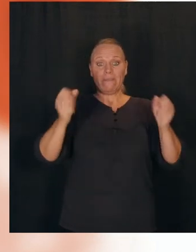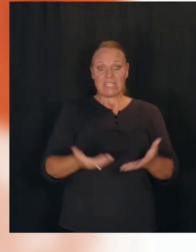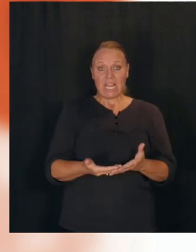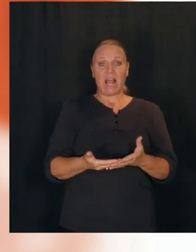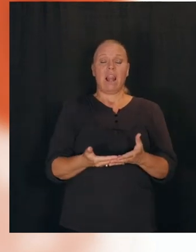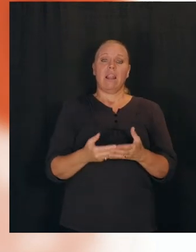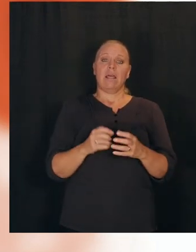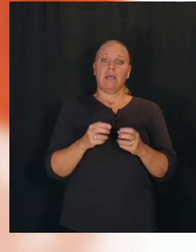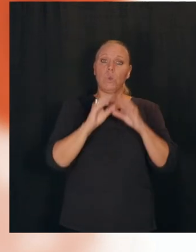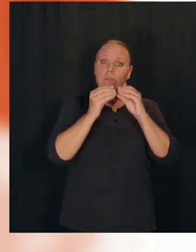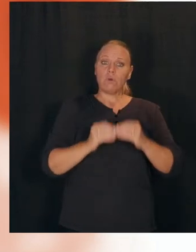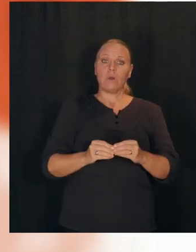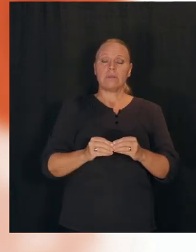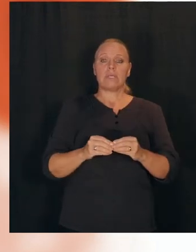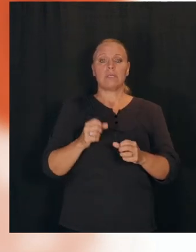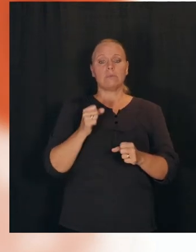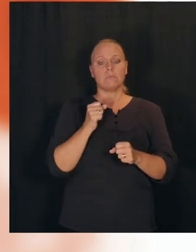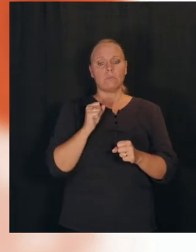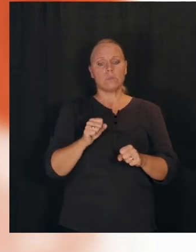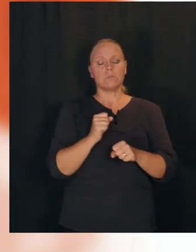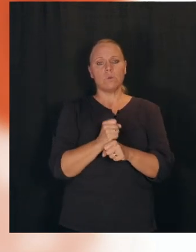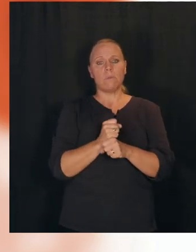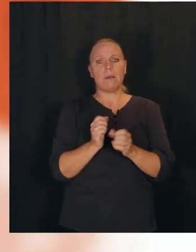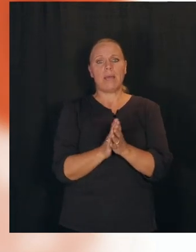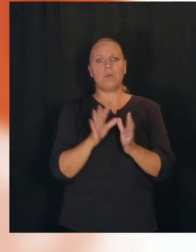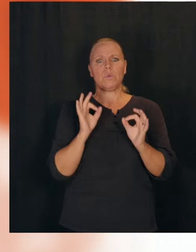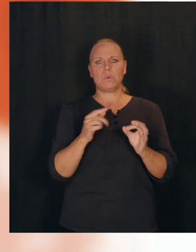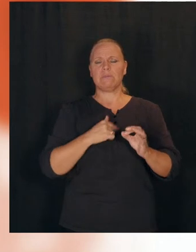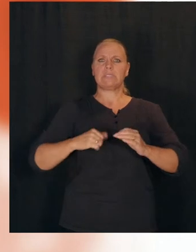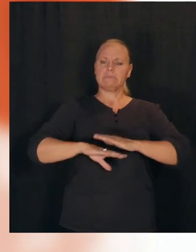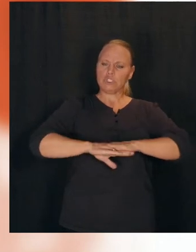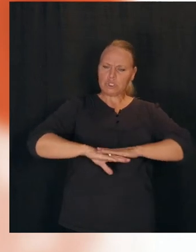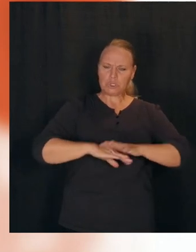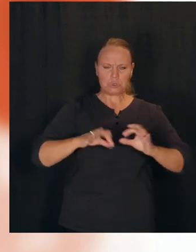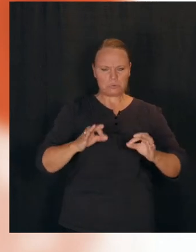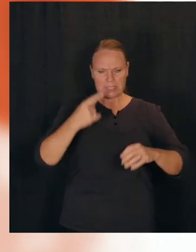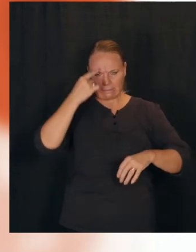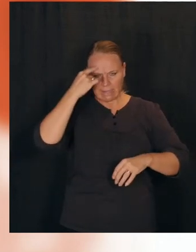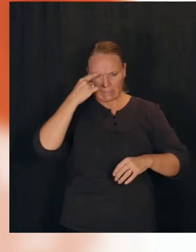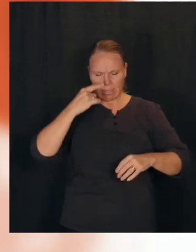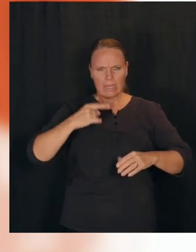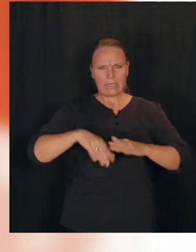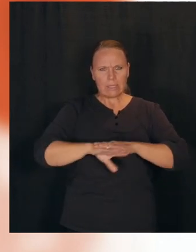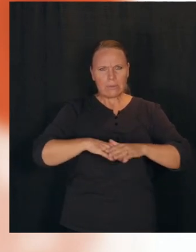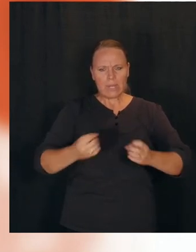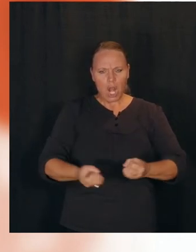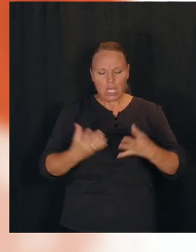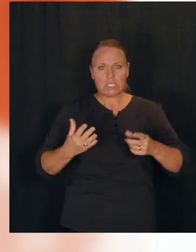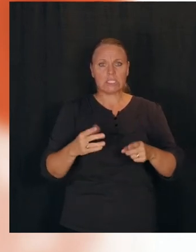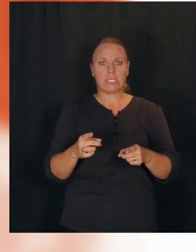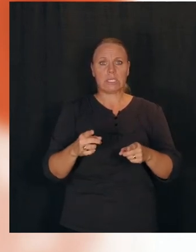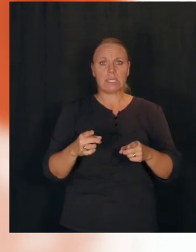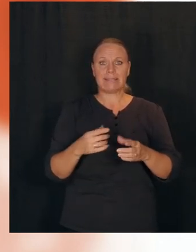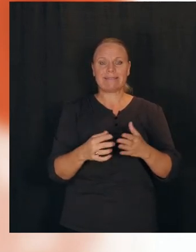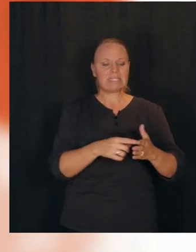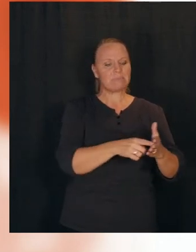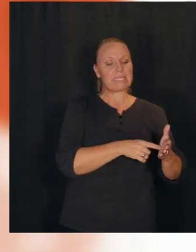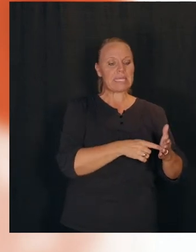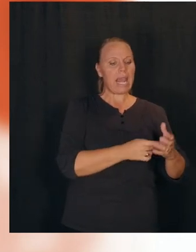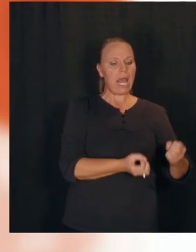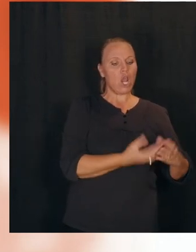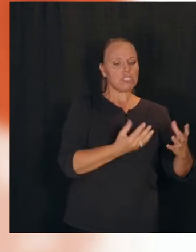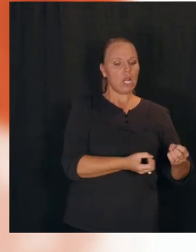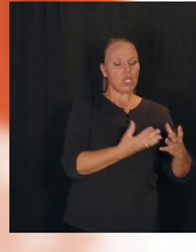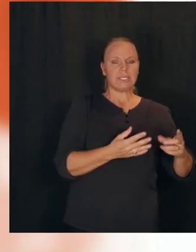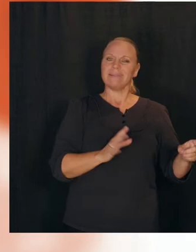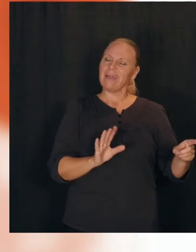jobba med huvudlösningen. Där de flesta går. Eller att det inte handlar om särlösningar.